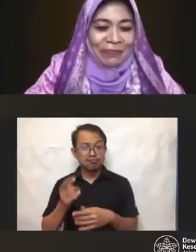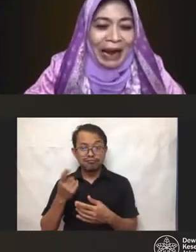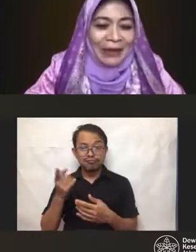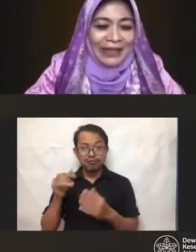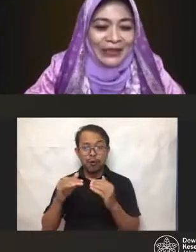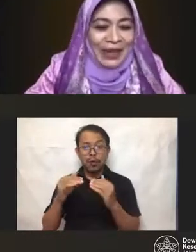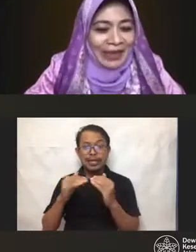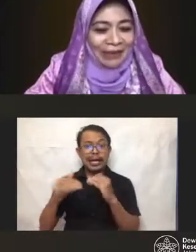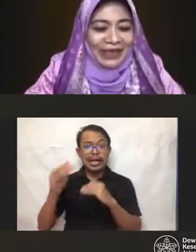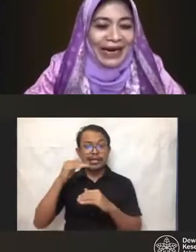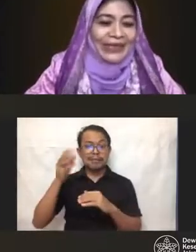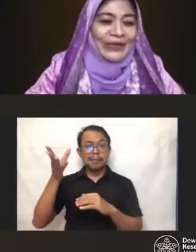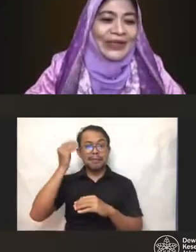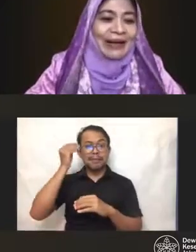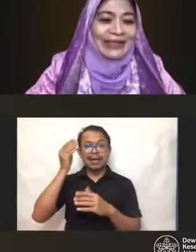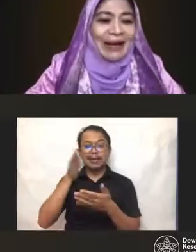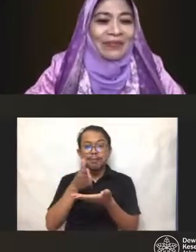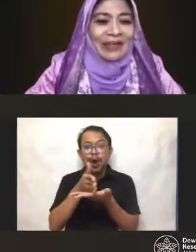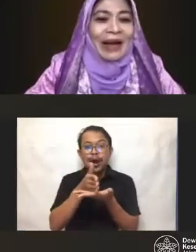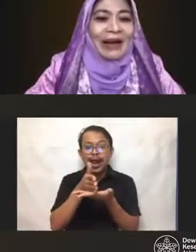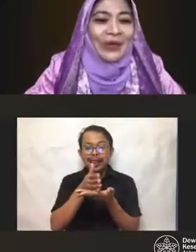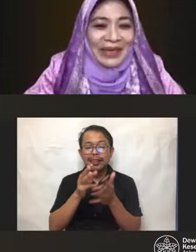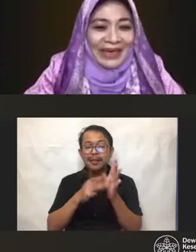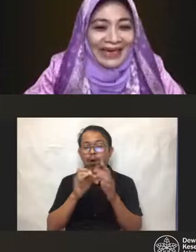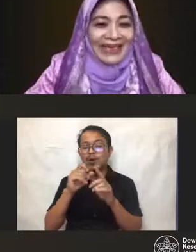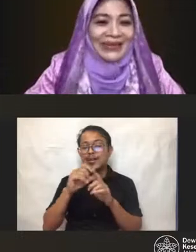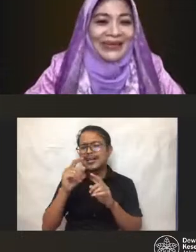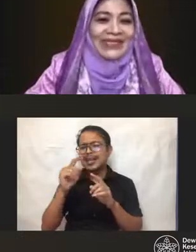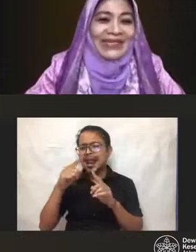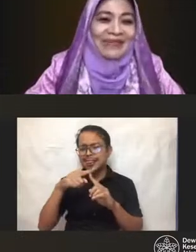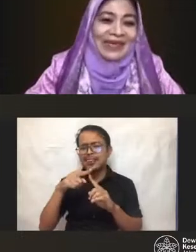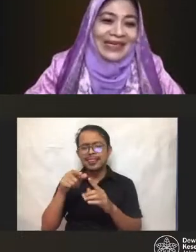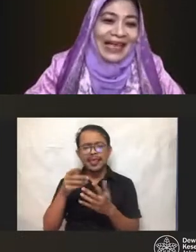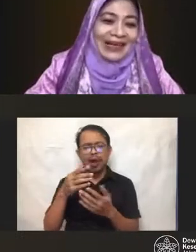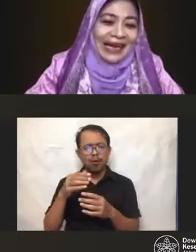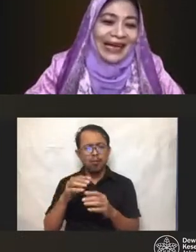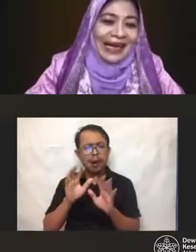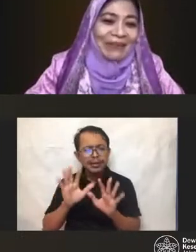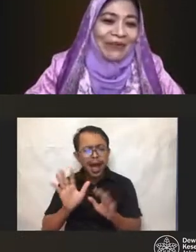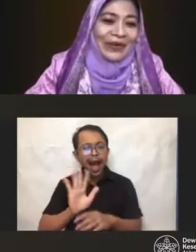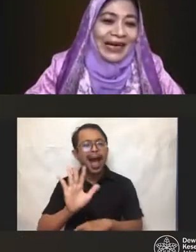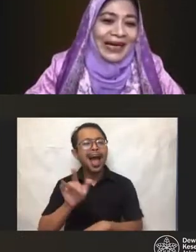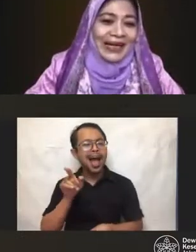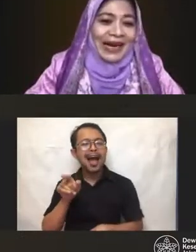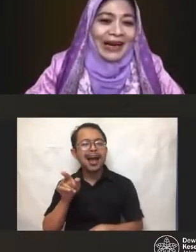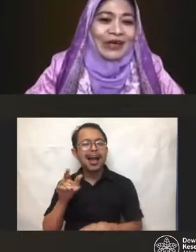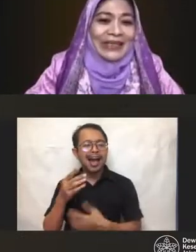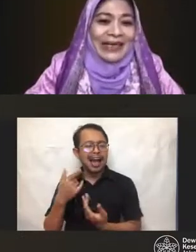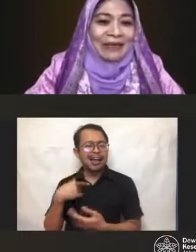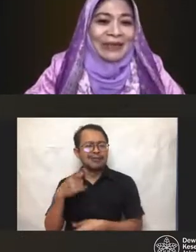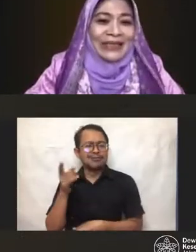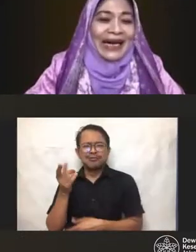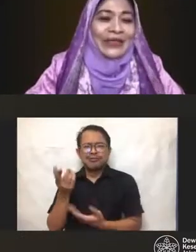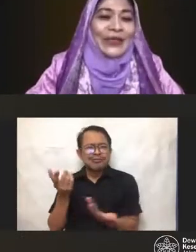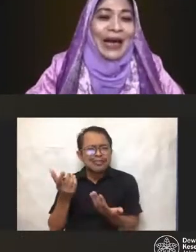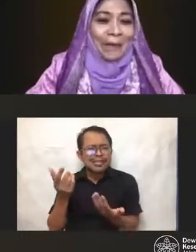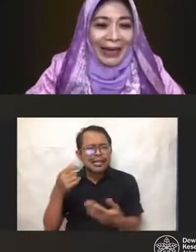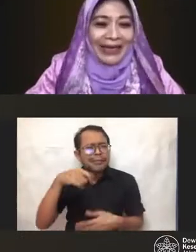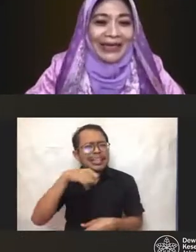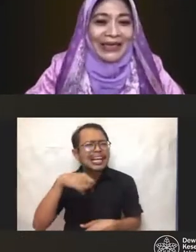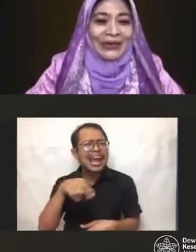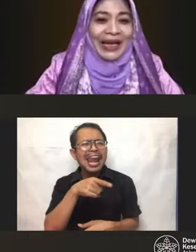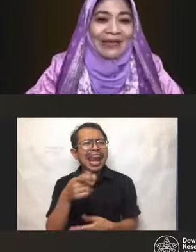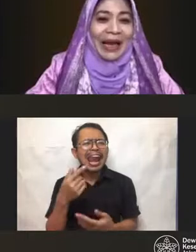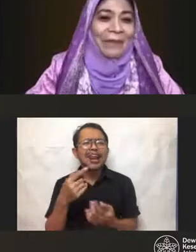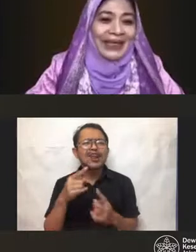tingkat pemahamannya juga yang moderat itu enggak dominan gitu ya. Jadi saya kadang-kadang berpikir, lalu kementerian-kementerian itu